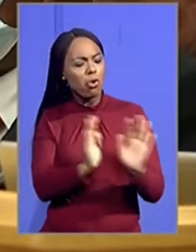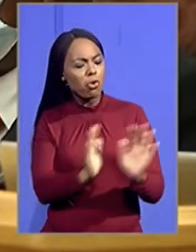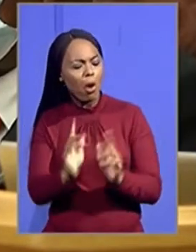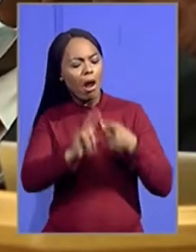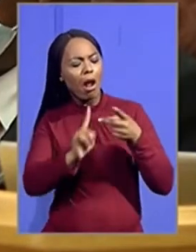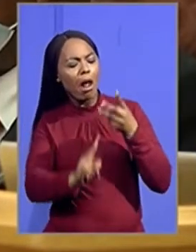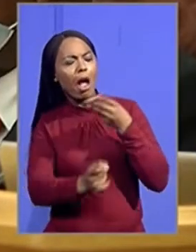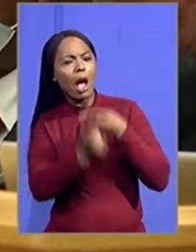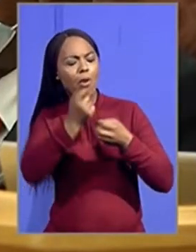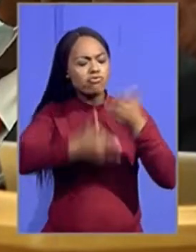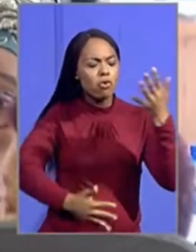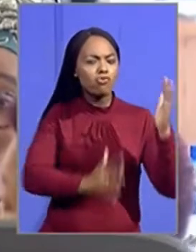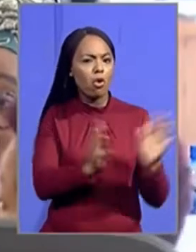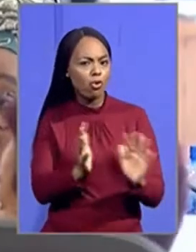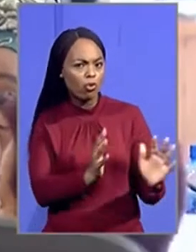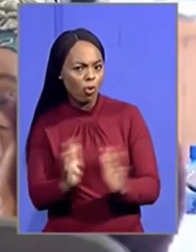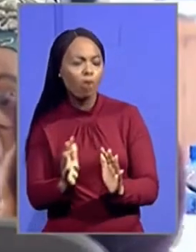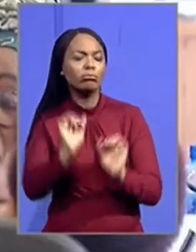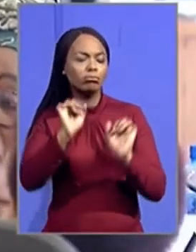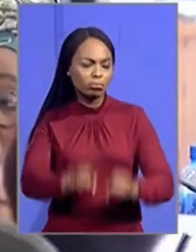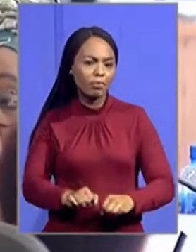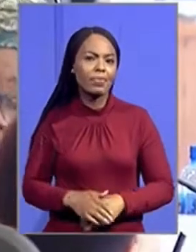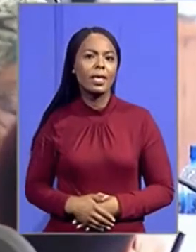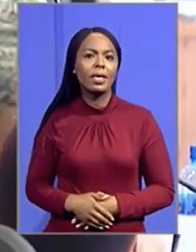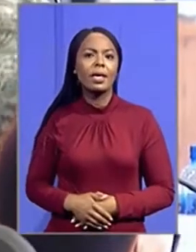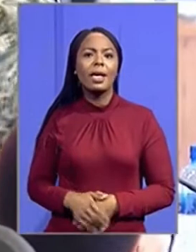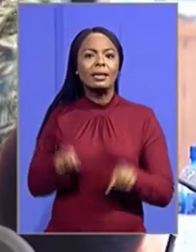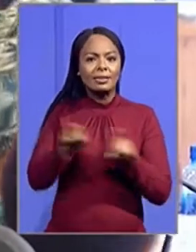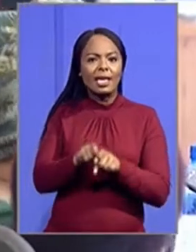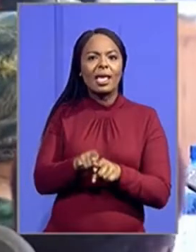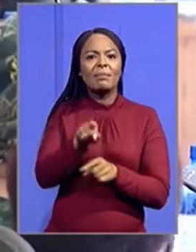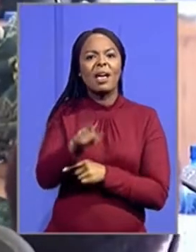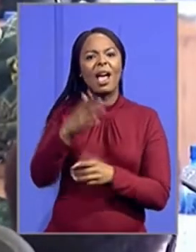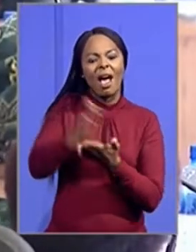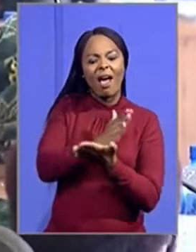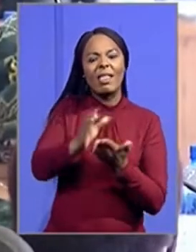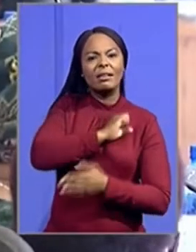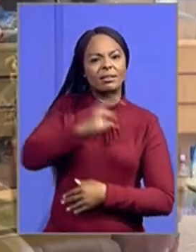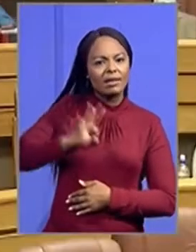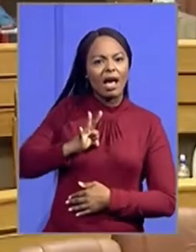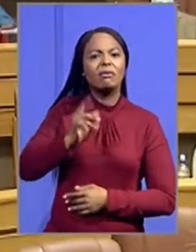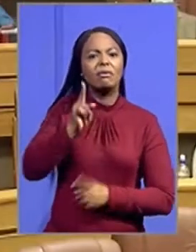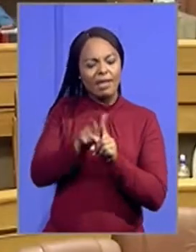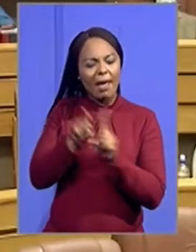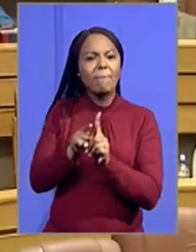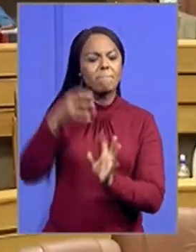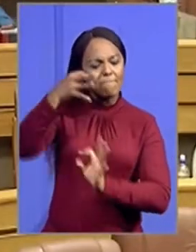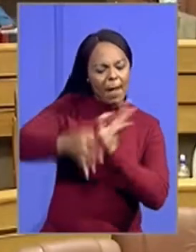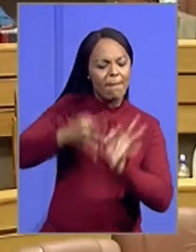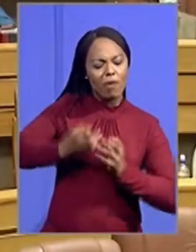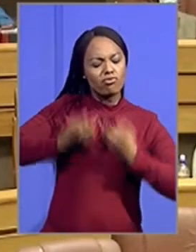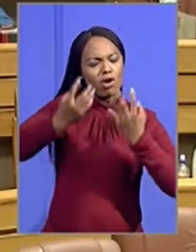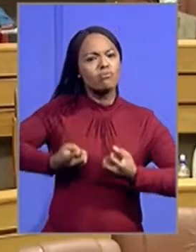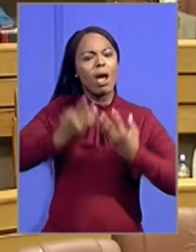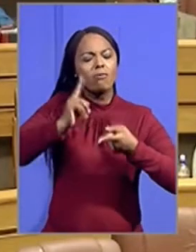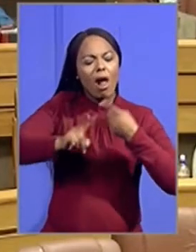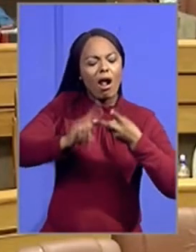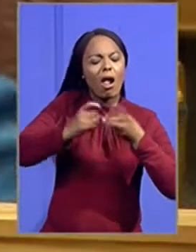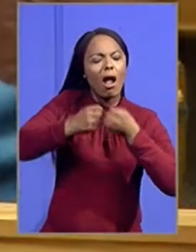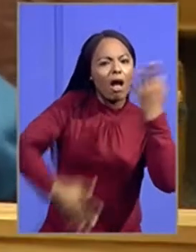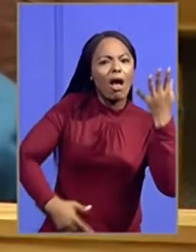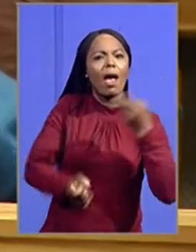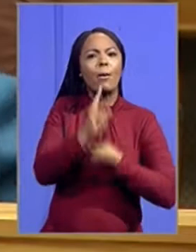tsa bakgotsofatseng a kopana le samo basebeletsi ba bona le bona ba mo tlhalosetsa gore go etsagala eng